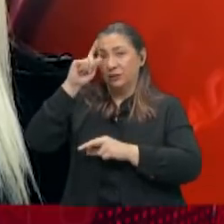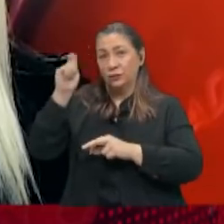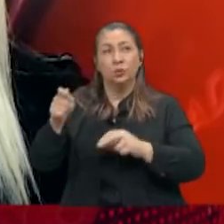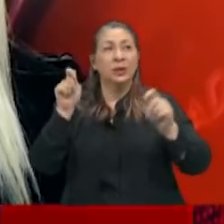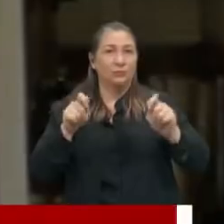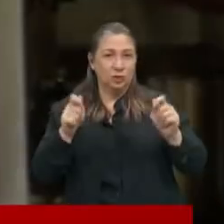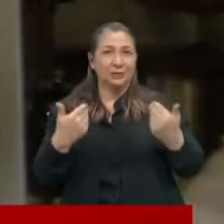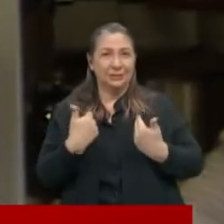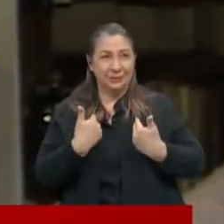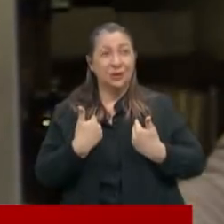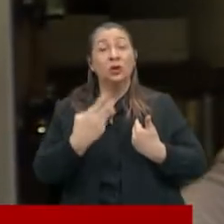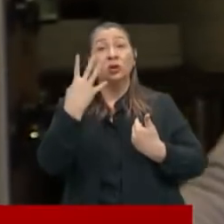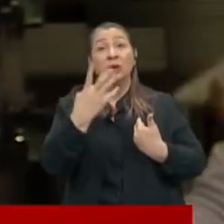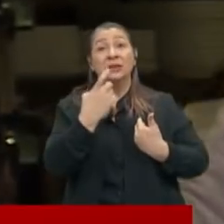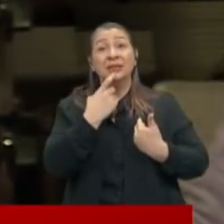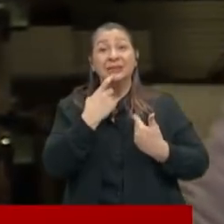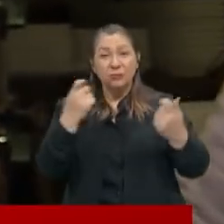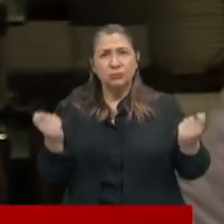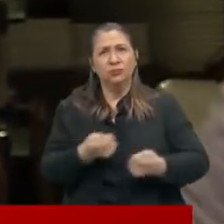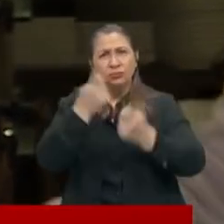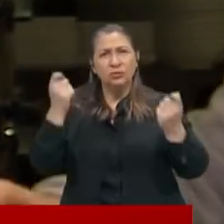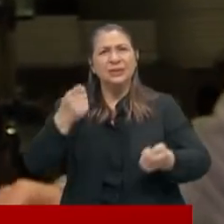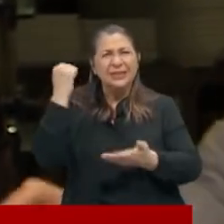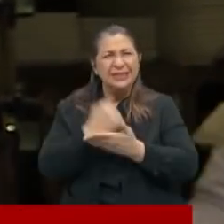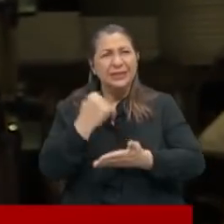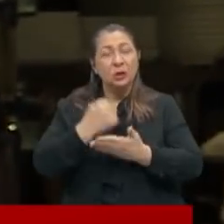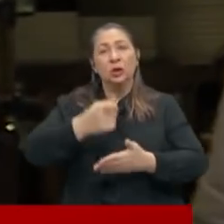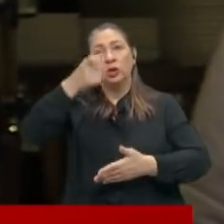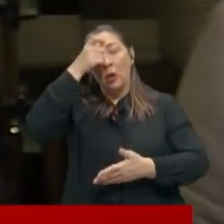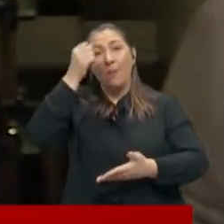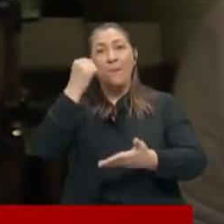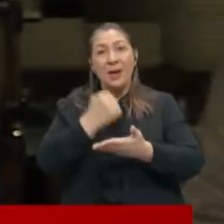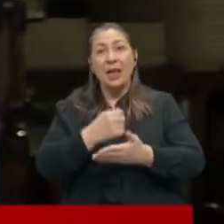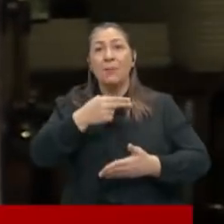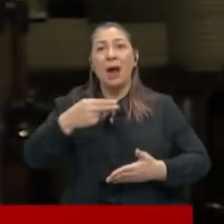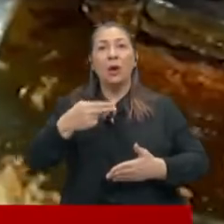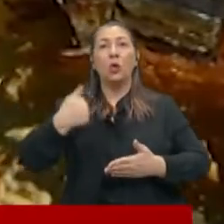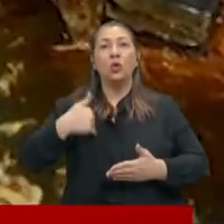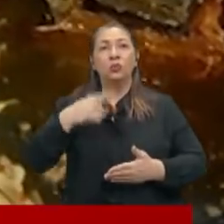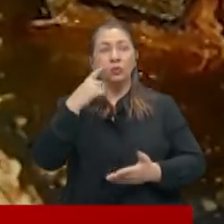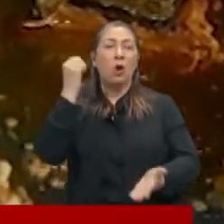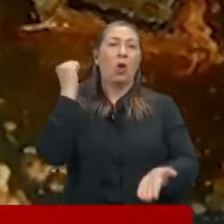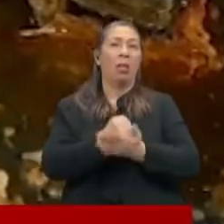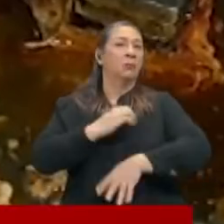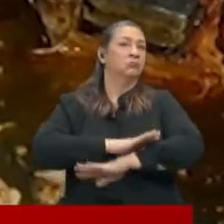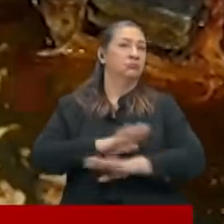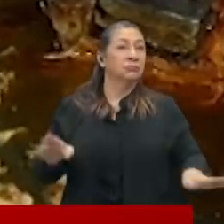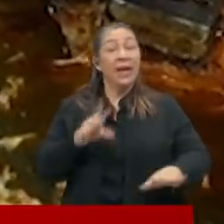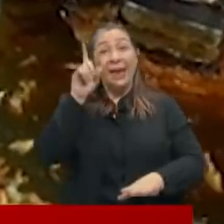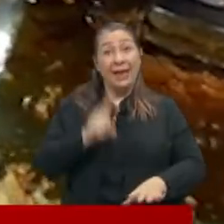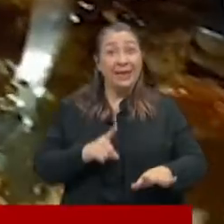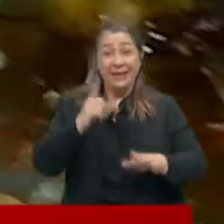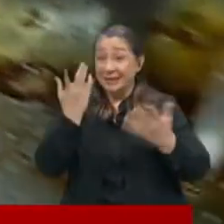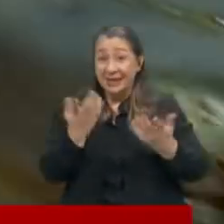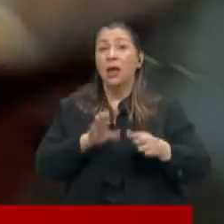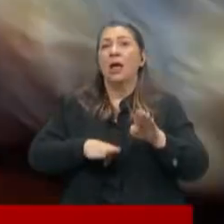başvurumuzu yapacağız. 4 yıldır yürütülen tescil çalışması Türk Patent ve Marka Kurumu tarafından onayla sonuçlandı. İlk etaptan